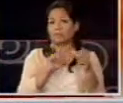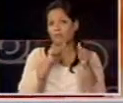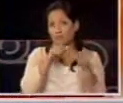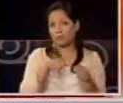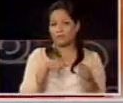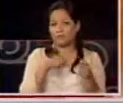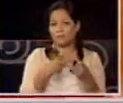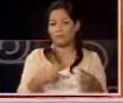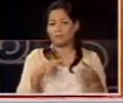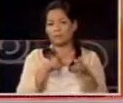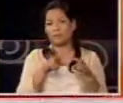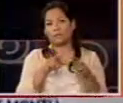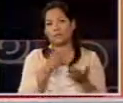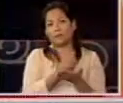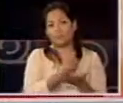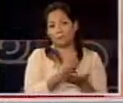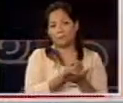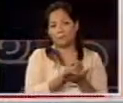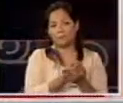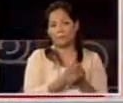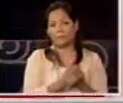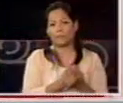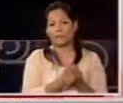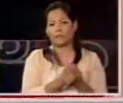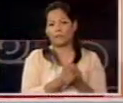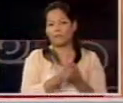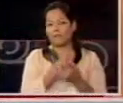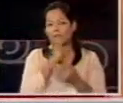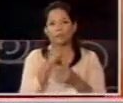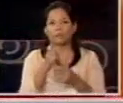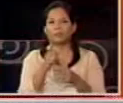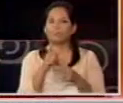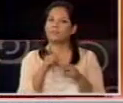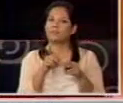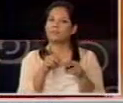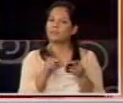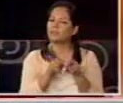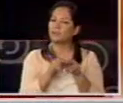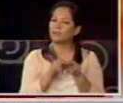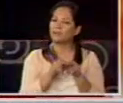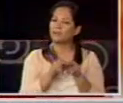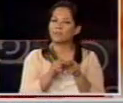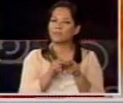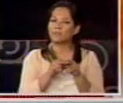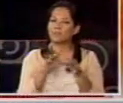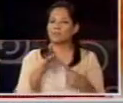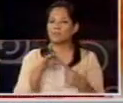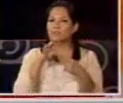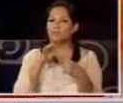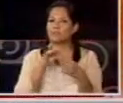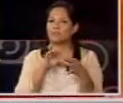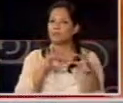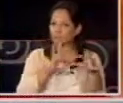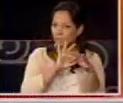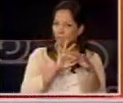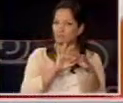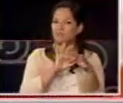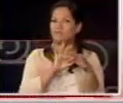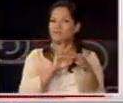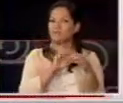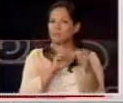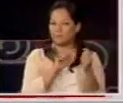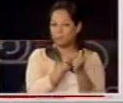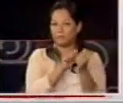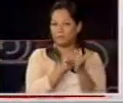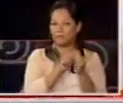yun. So hindi, in any case hindi unusual to, lalo na close corporation yung involved. So through the sheriff we want to prove